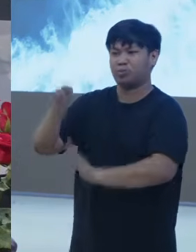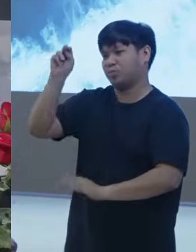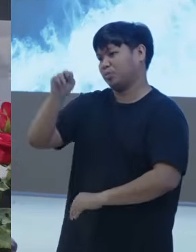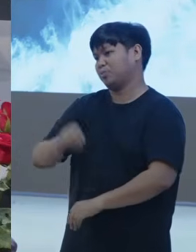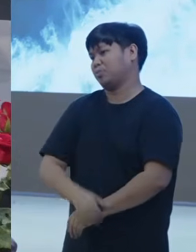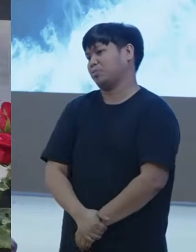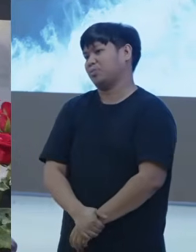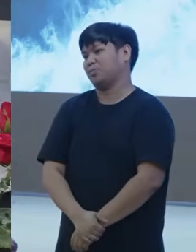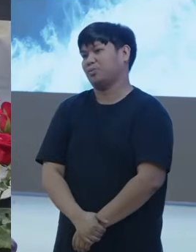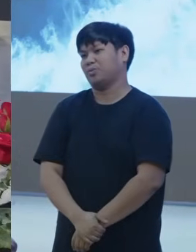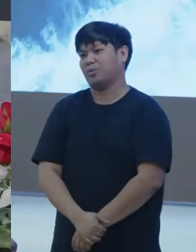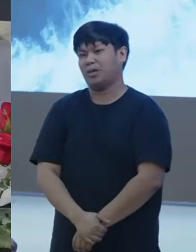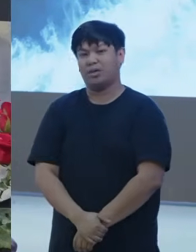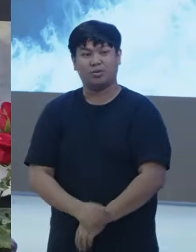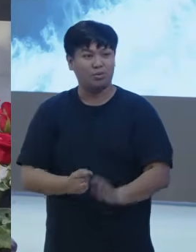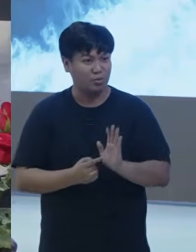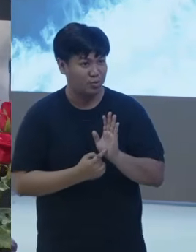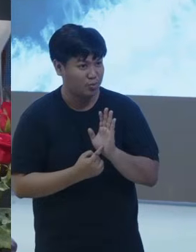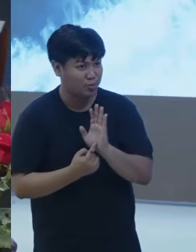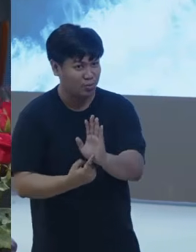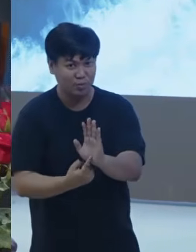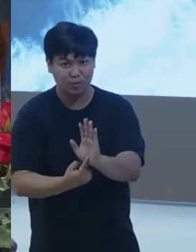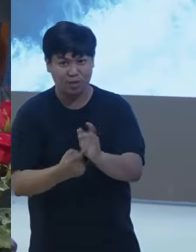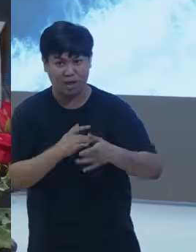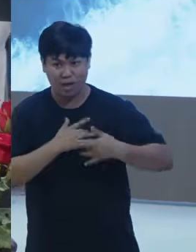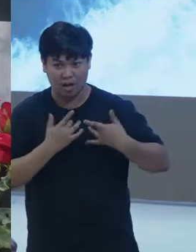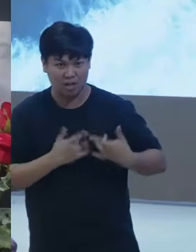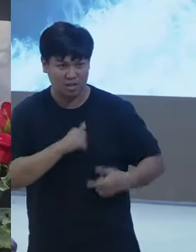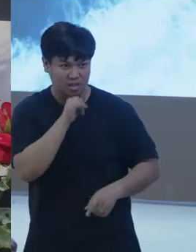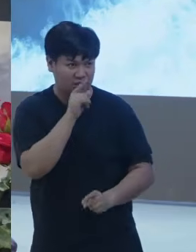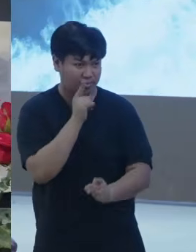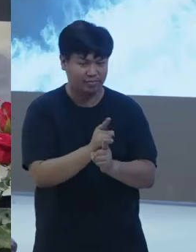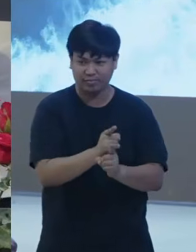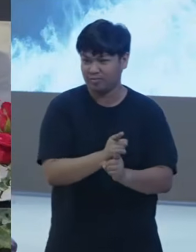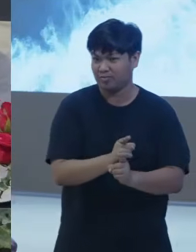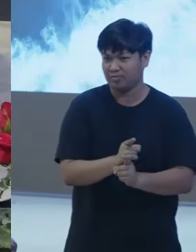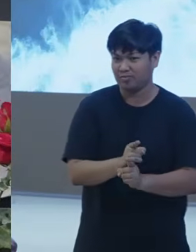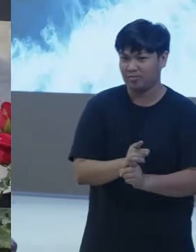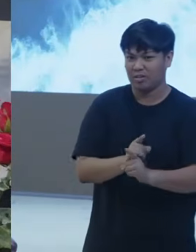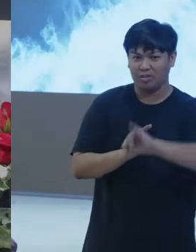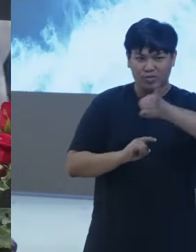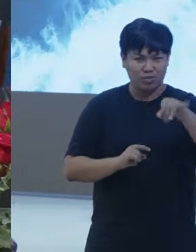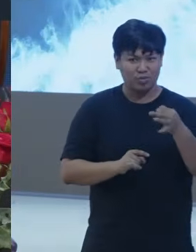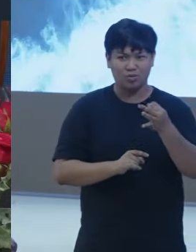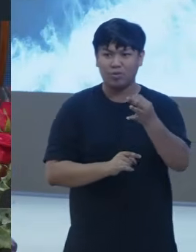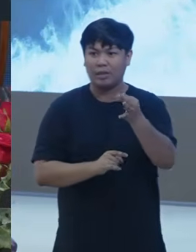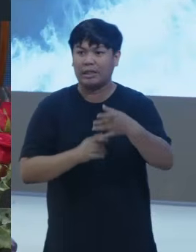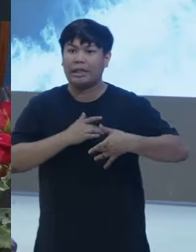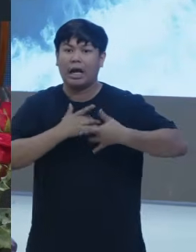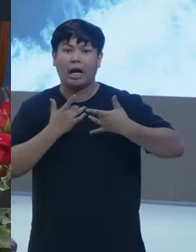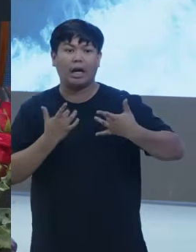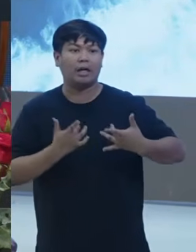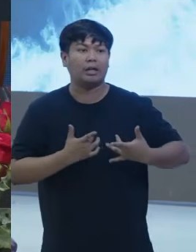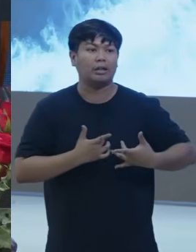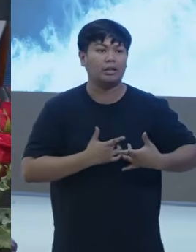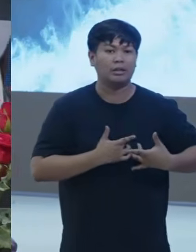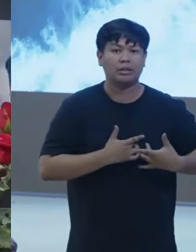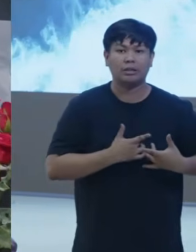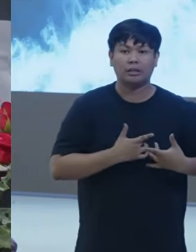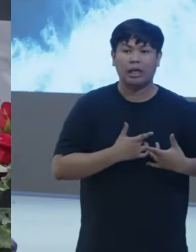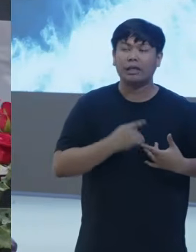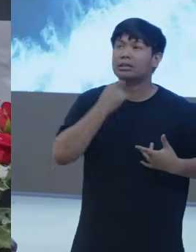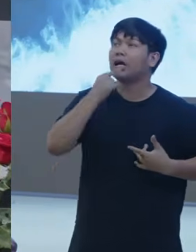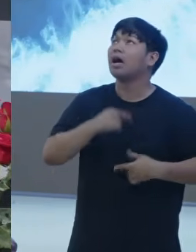Sa panalangin yon, number 3, makikita natin ang panalangin ni Jonah na kunin na siya ng Diyos. Verse